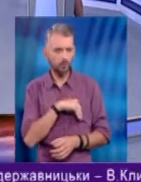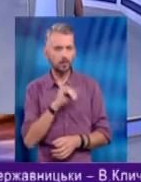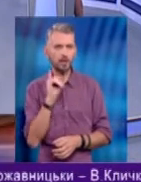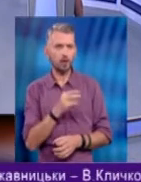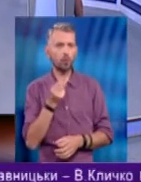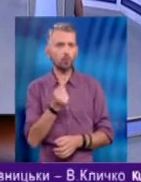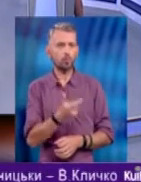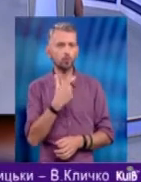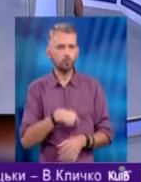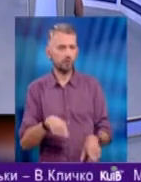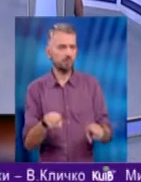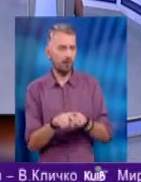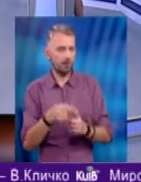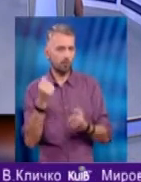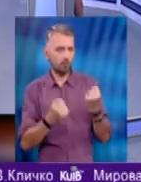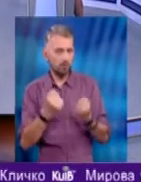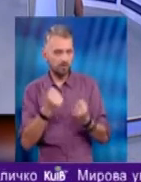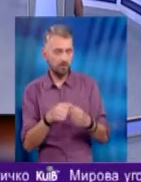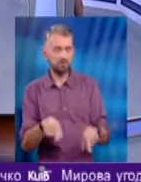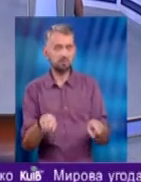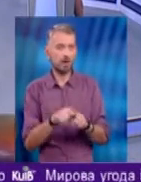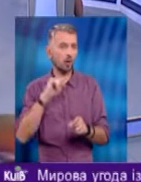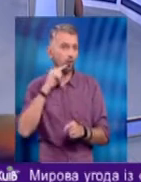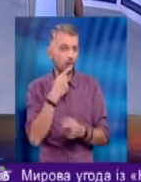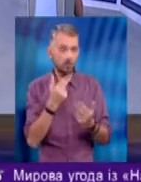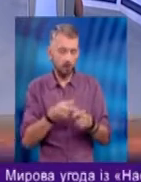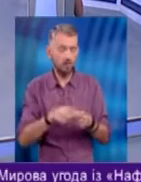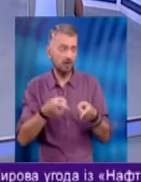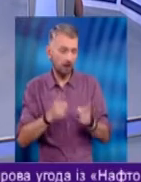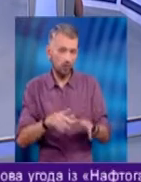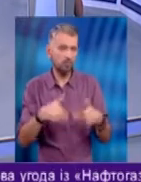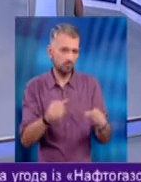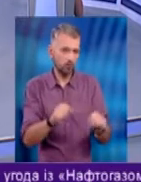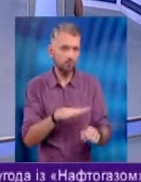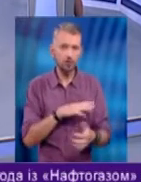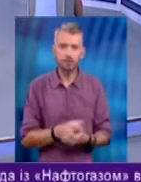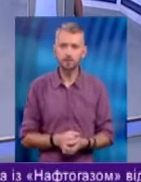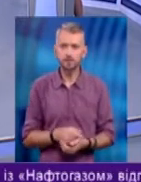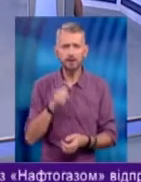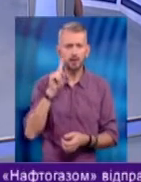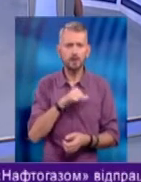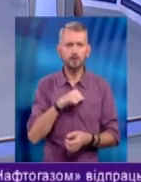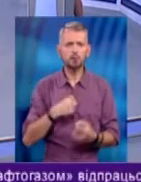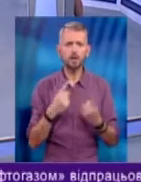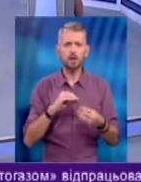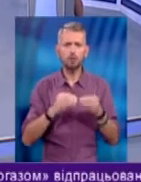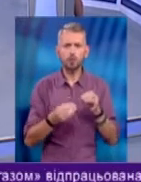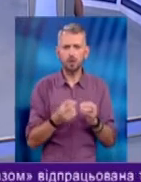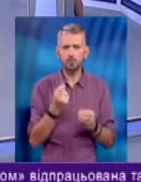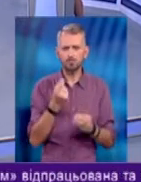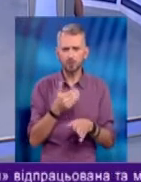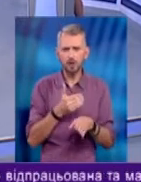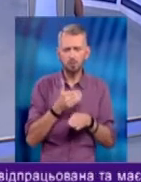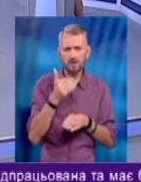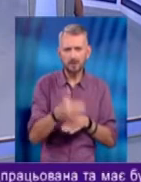купують собі таким чином автомобілі, таким чином економлять. Так, це реально варіант. Прошу. Знаєте, ж сама велика проблема. Або ви трошки спізнилися з